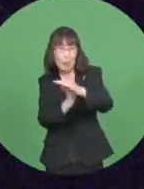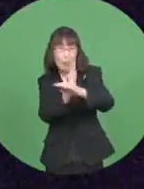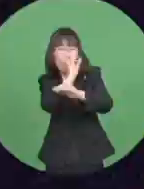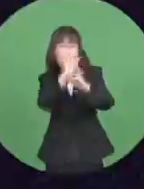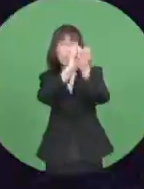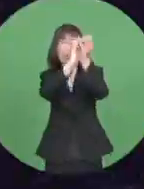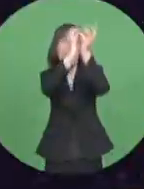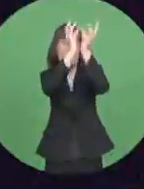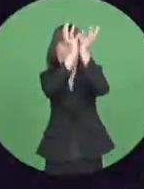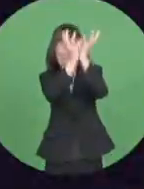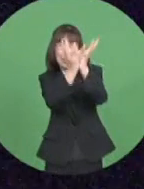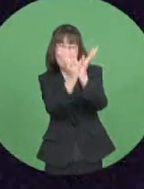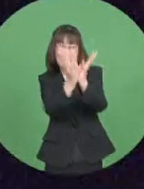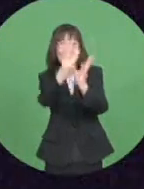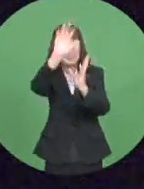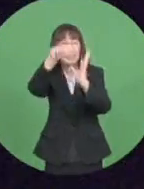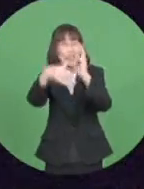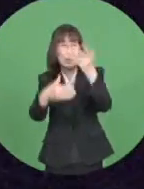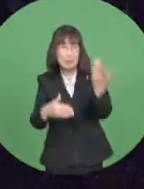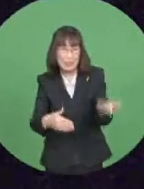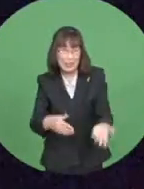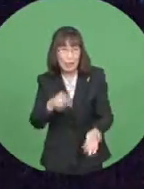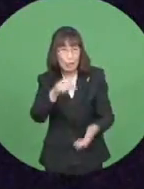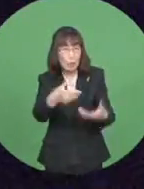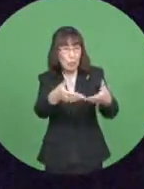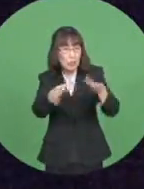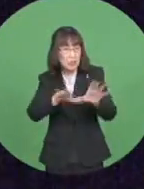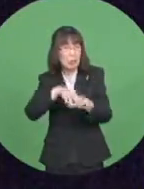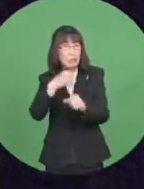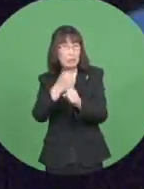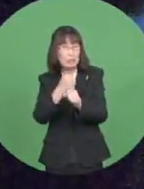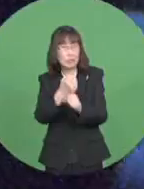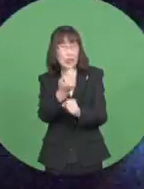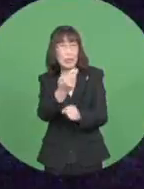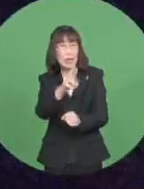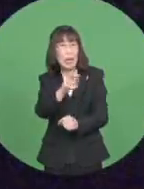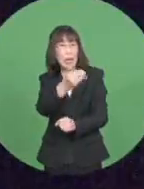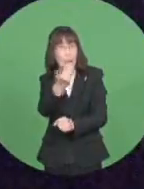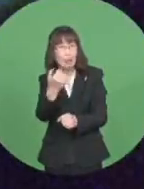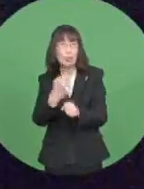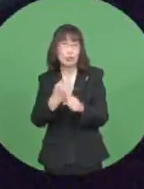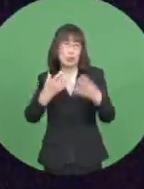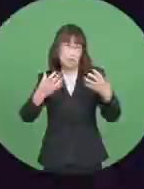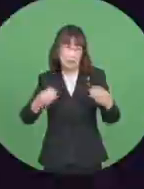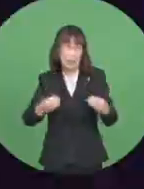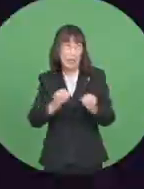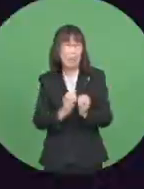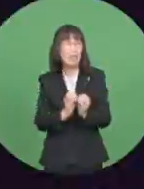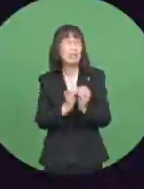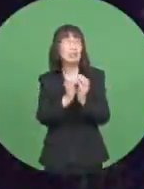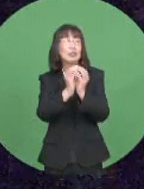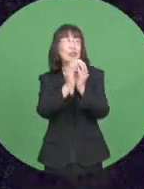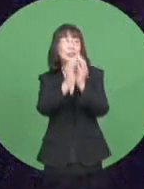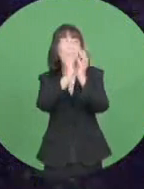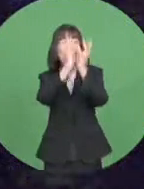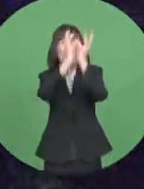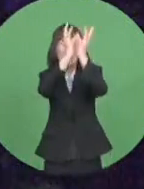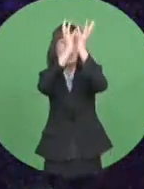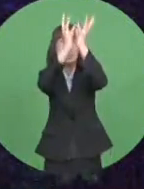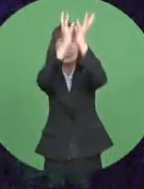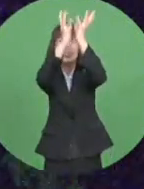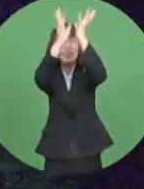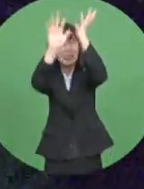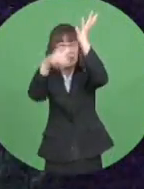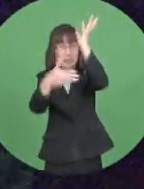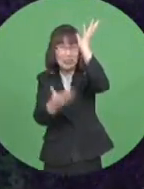ました。これもチームラボによる作品です。花がつぼみをつけ成長し咲き誇り、やがて散